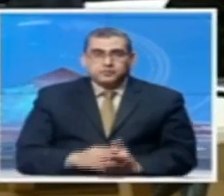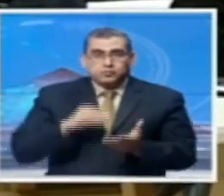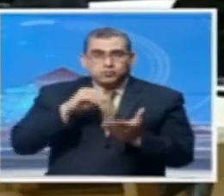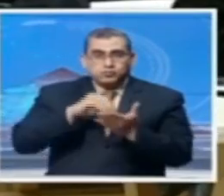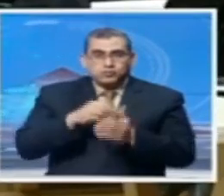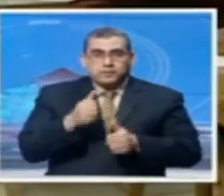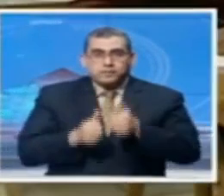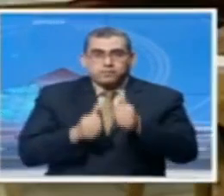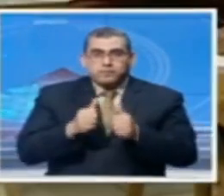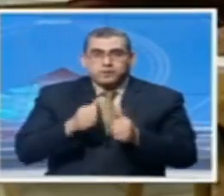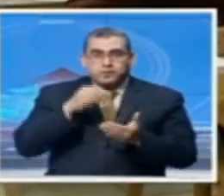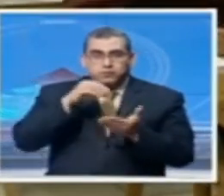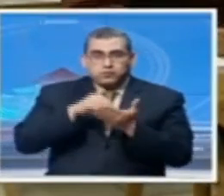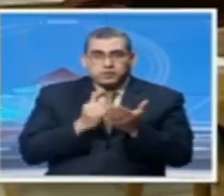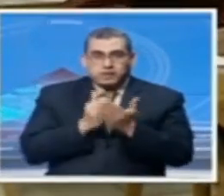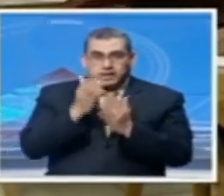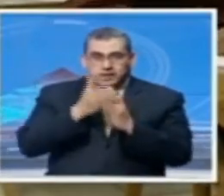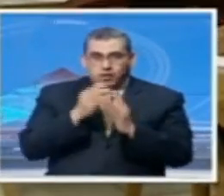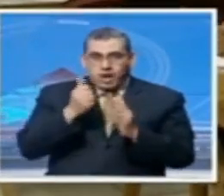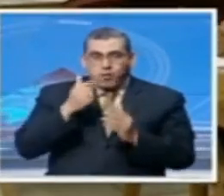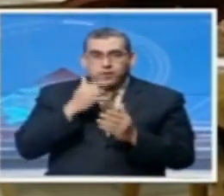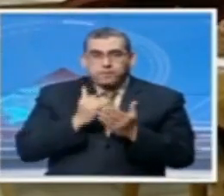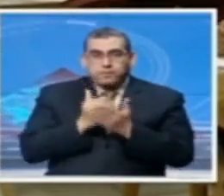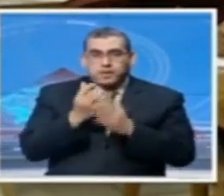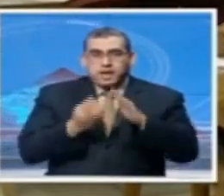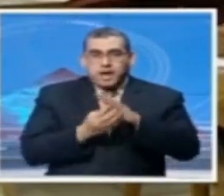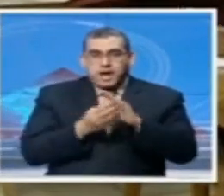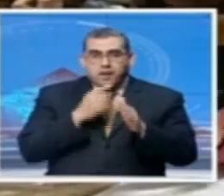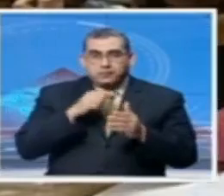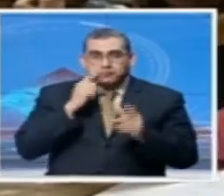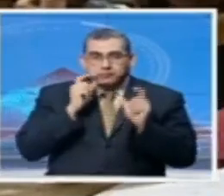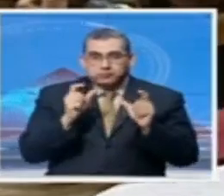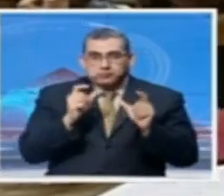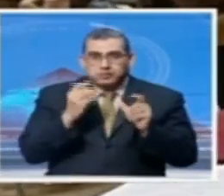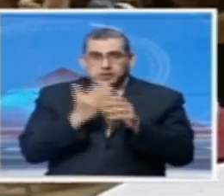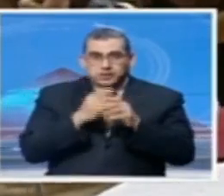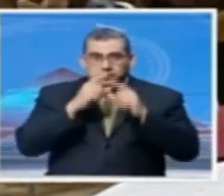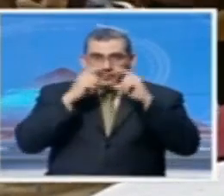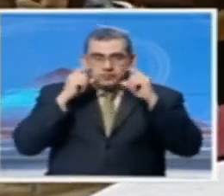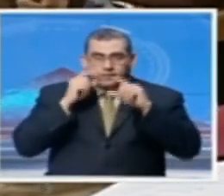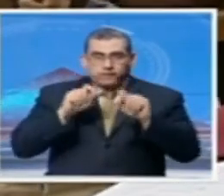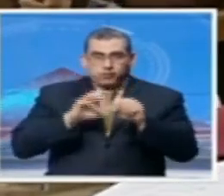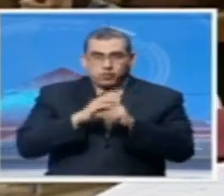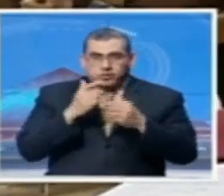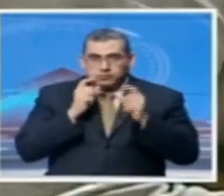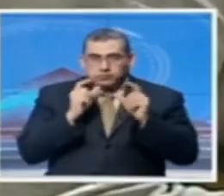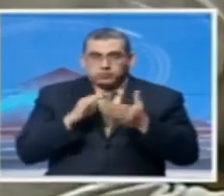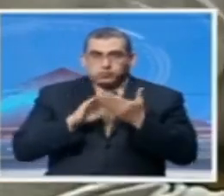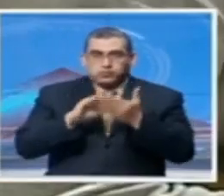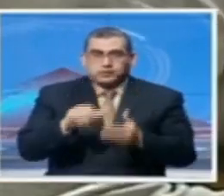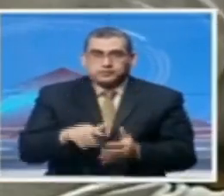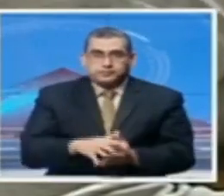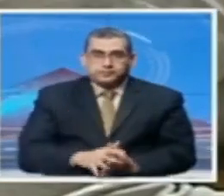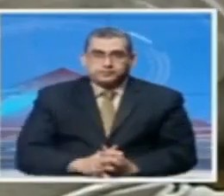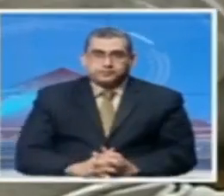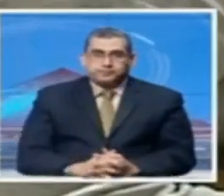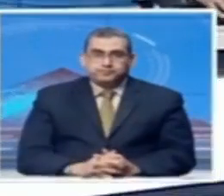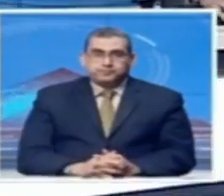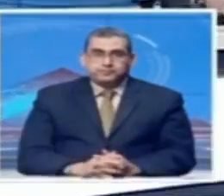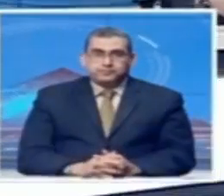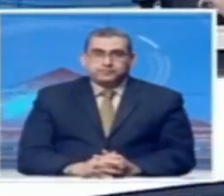انطلاق امتحانات الفصل الدراسي الأول في المدارس والجامعات وسط إجراءات احترازية للوقاية من كورونا.